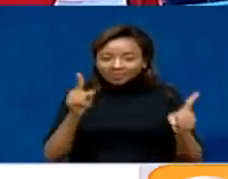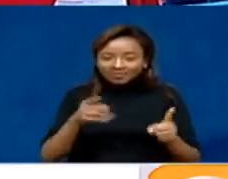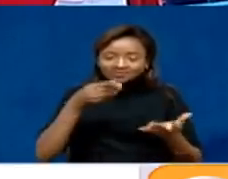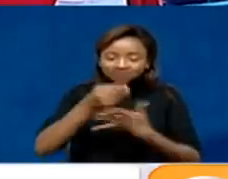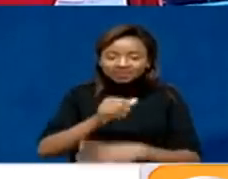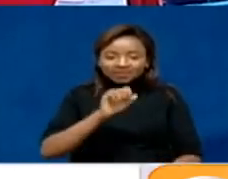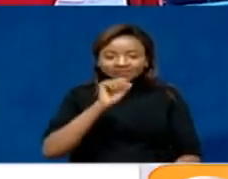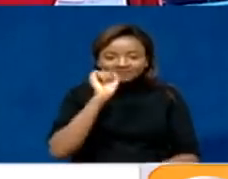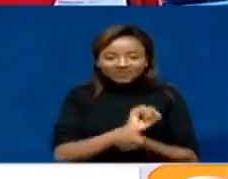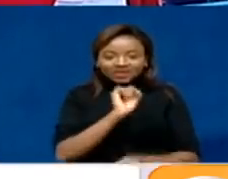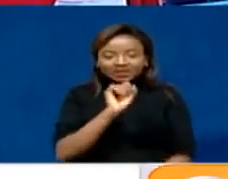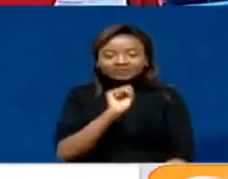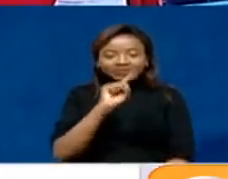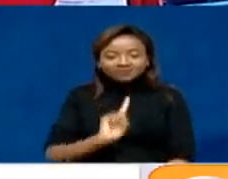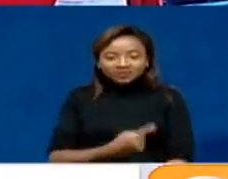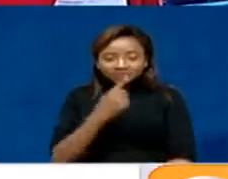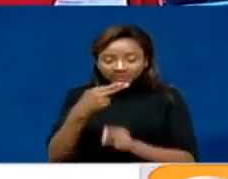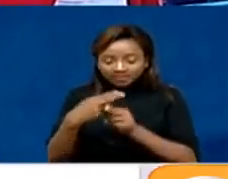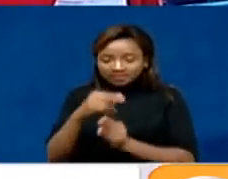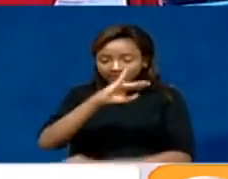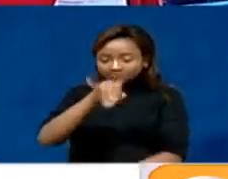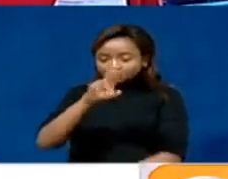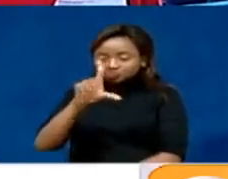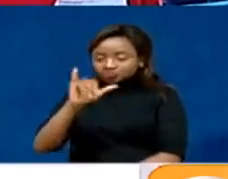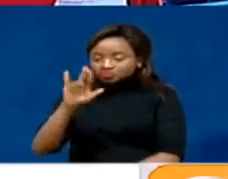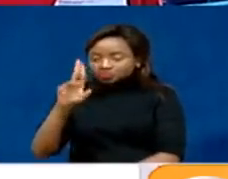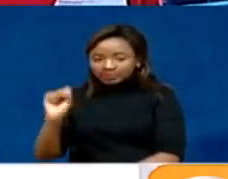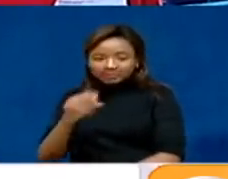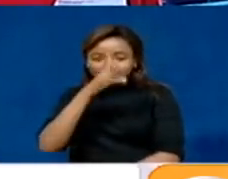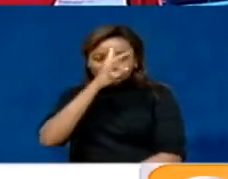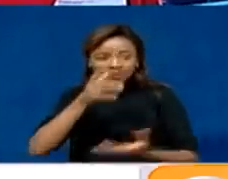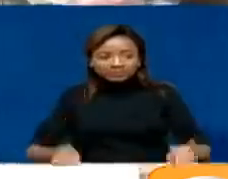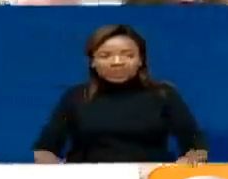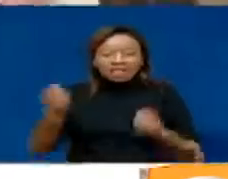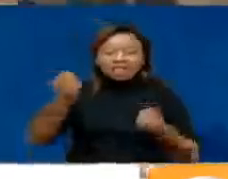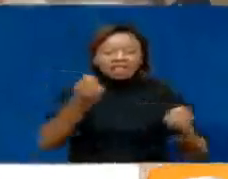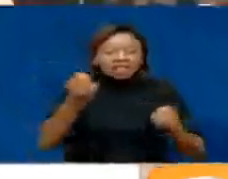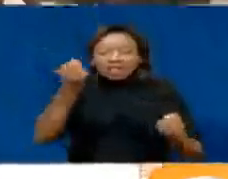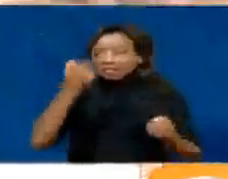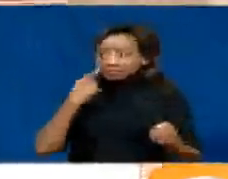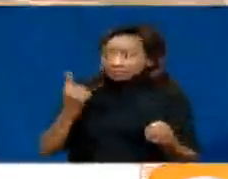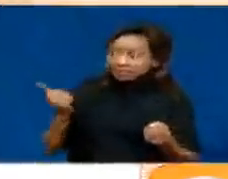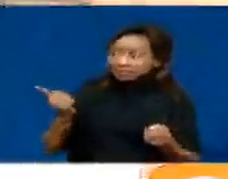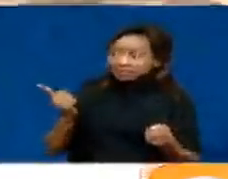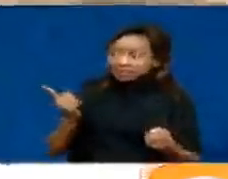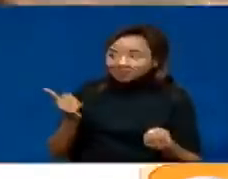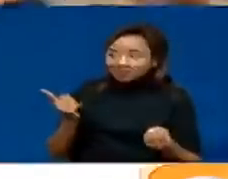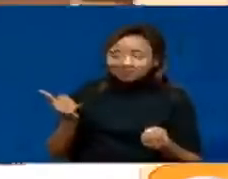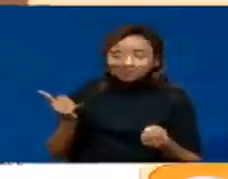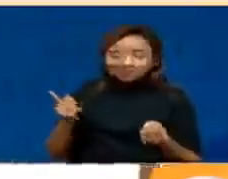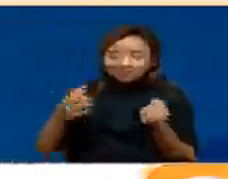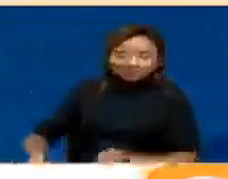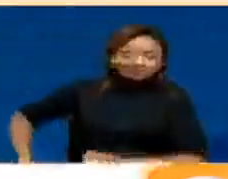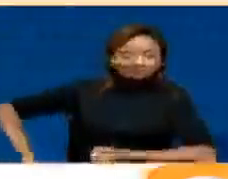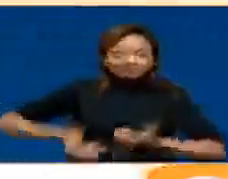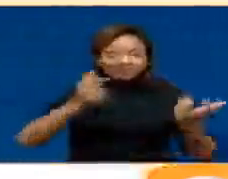shilingi 5,000. Julius Kamau Kimani alionekana akibebwa na maafisa wa usalama waliomtia kwenye gari kabla ya